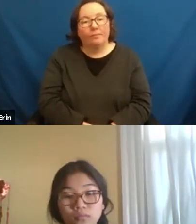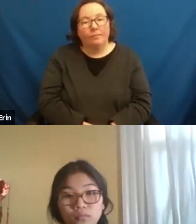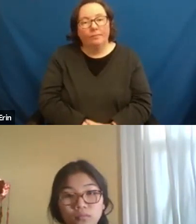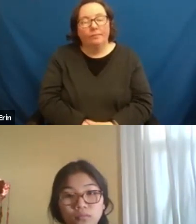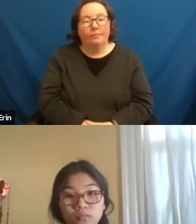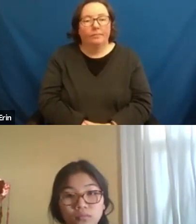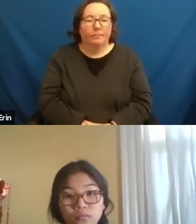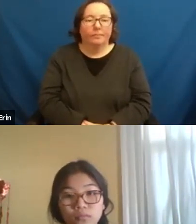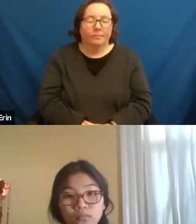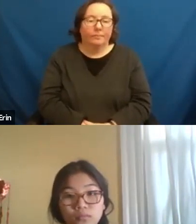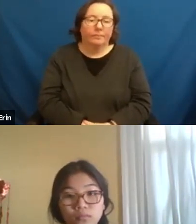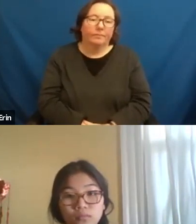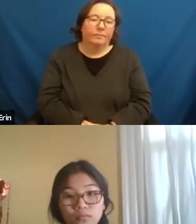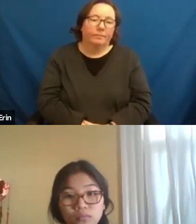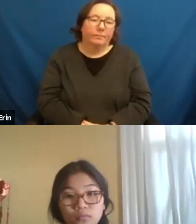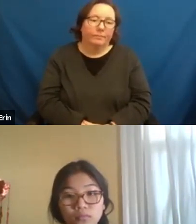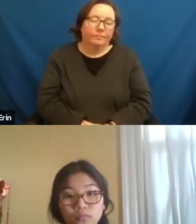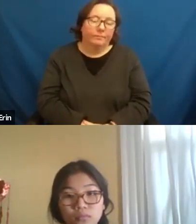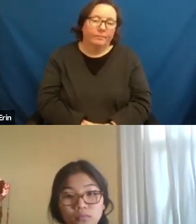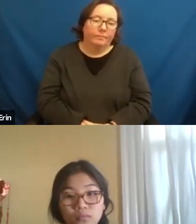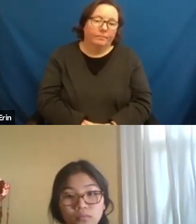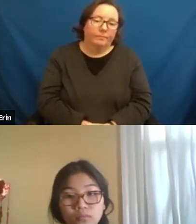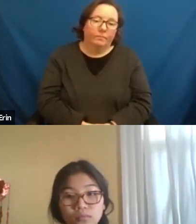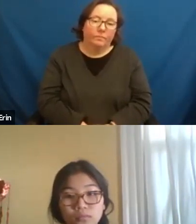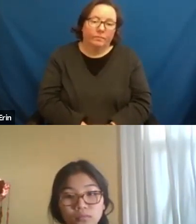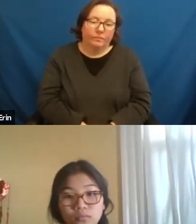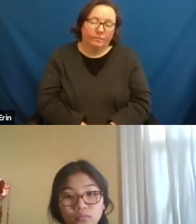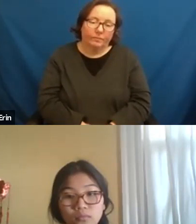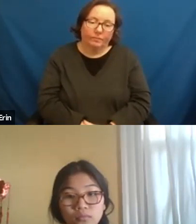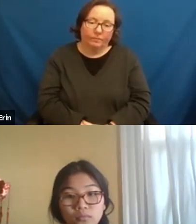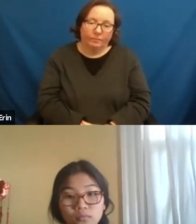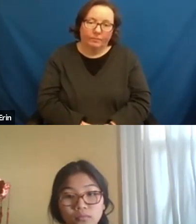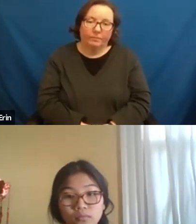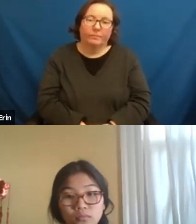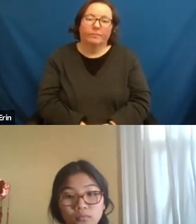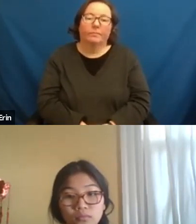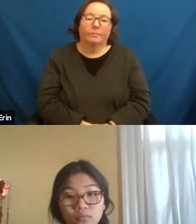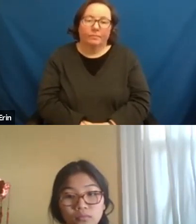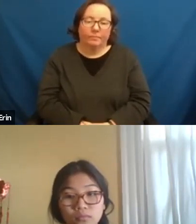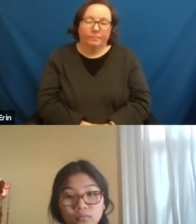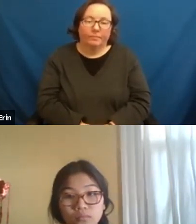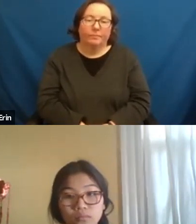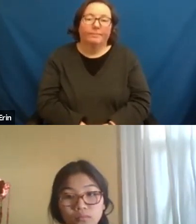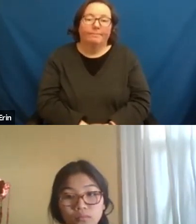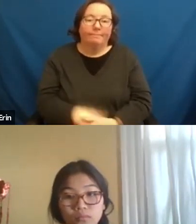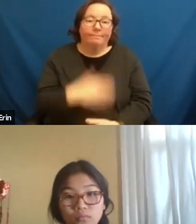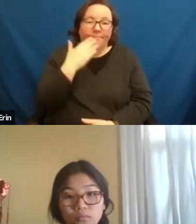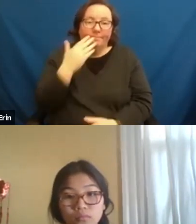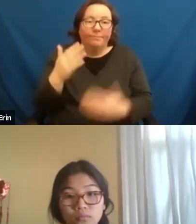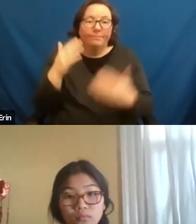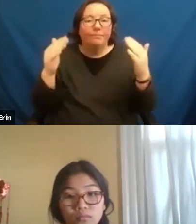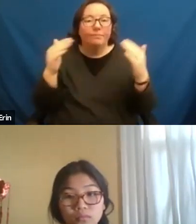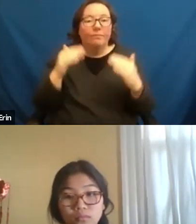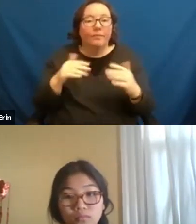功能，然后也可以选择到这个Mandarin， 也就是国语的翻译。好，谢谢大家 ，Thank you。 Thank